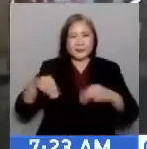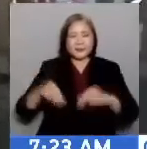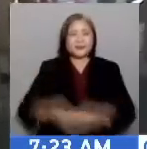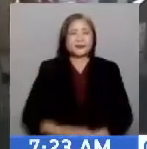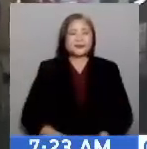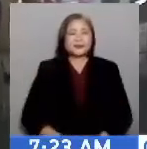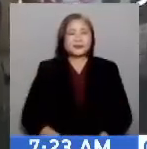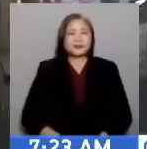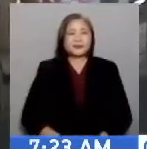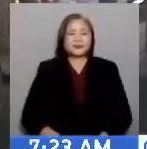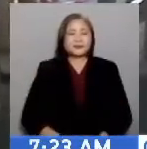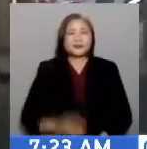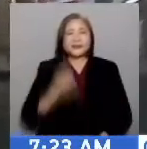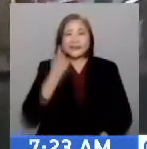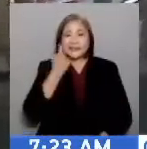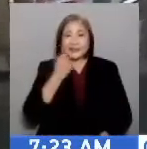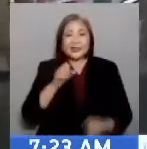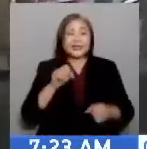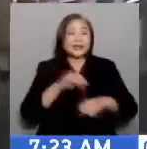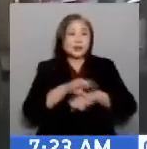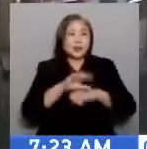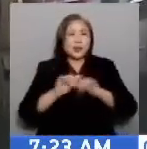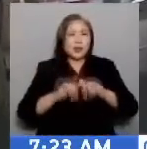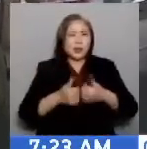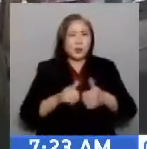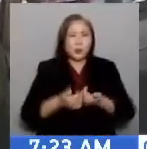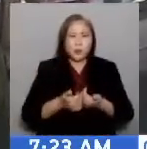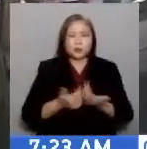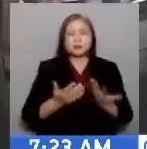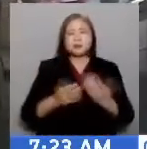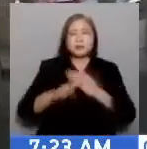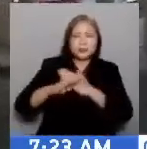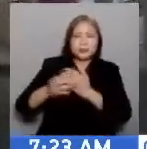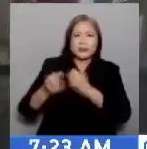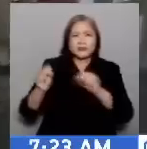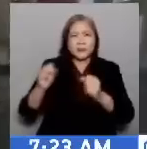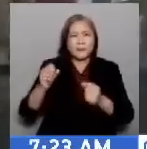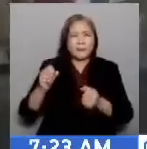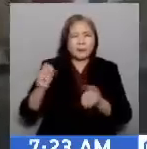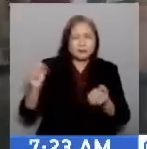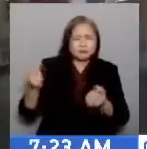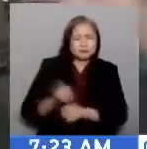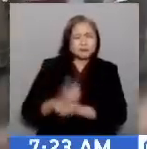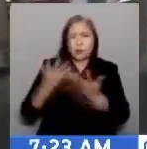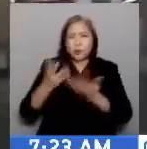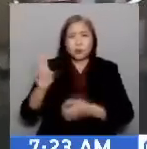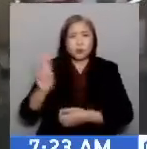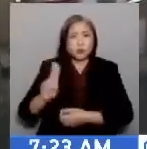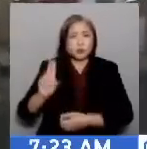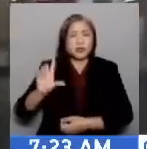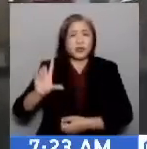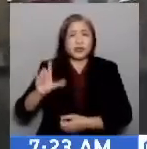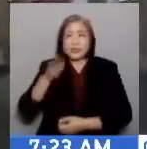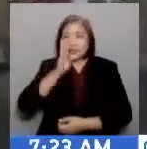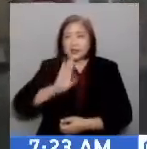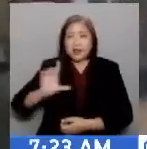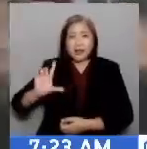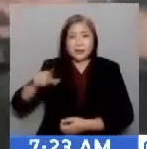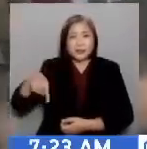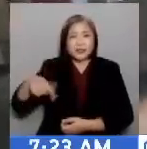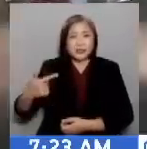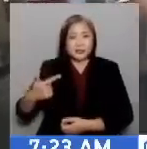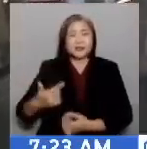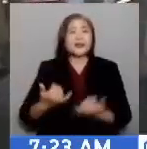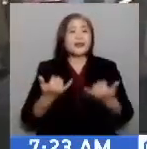mga tips kung paano may iwasan ng disgrasya sa paggamit ng tangke ng LPG. Ngayon naman, aalamin natin ang diskarte